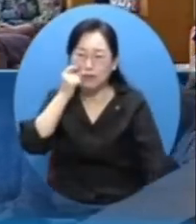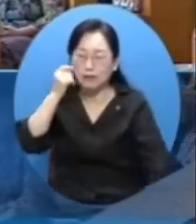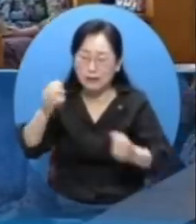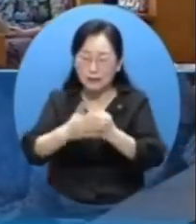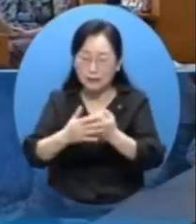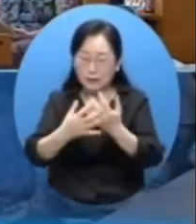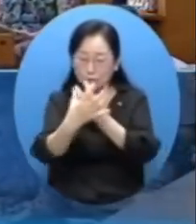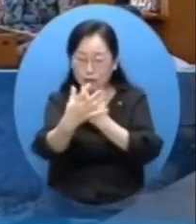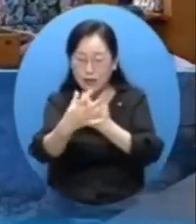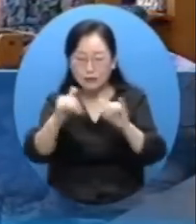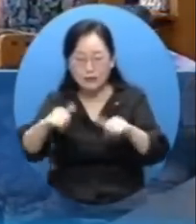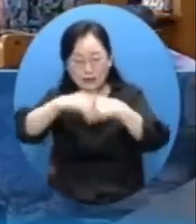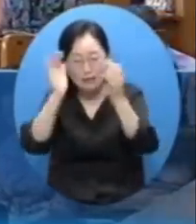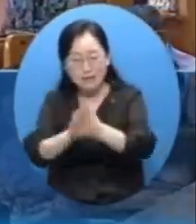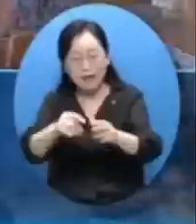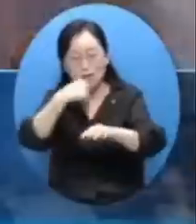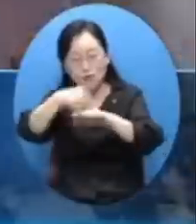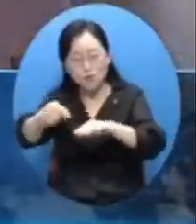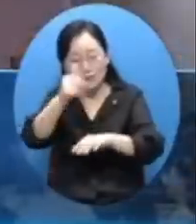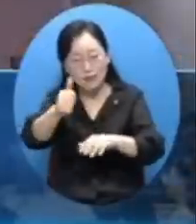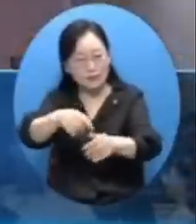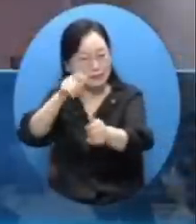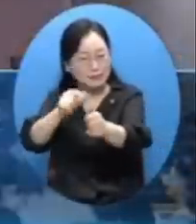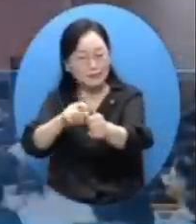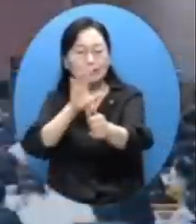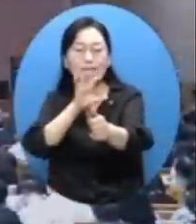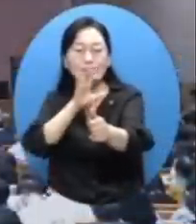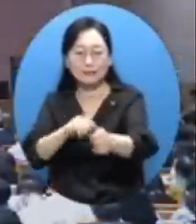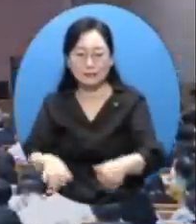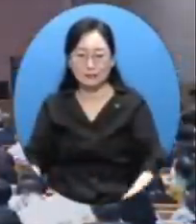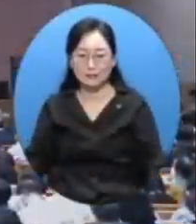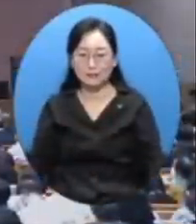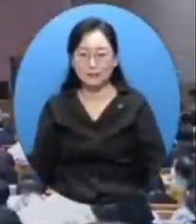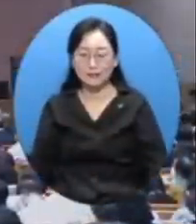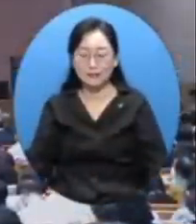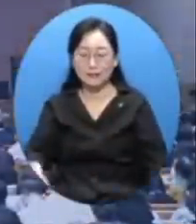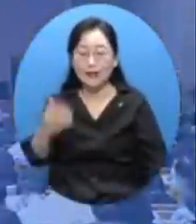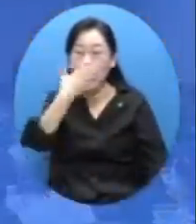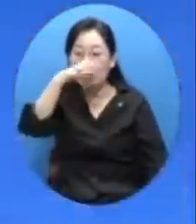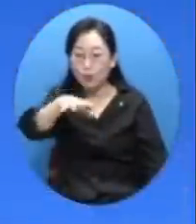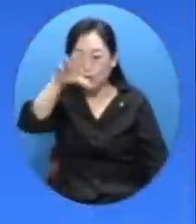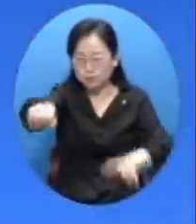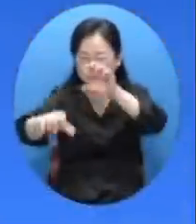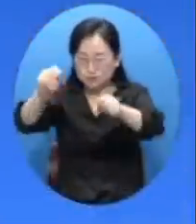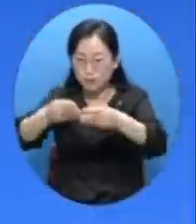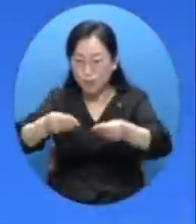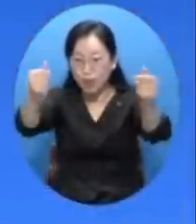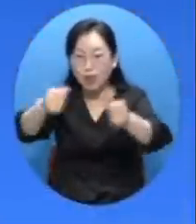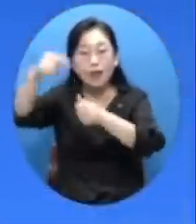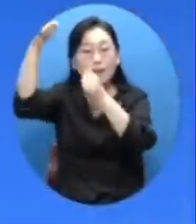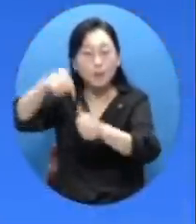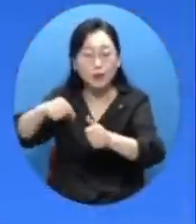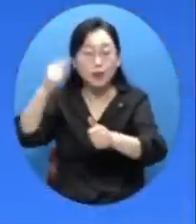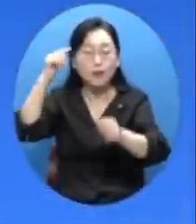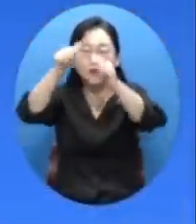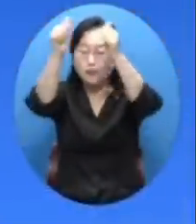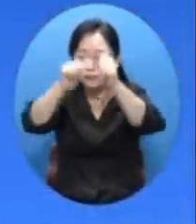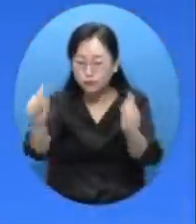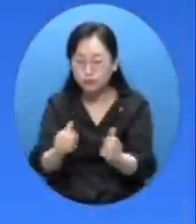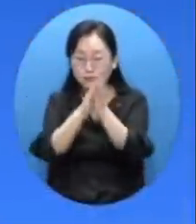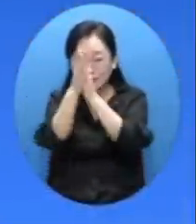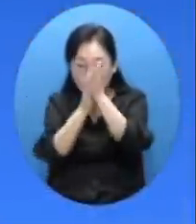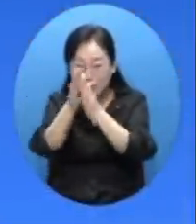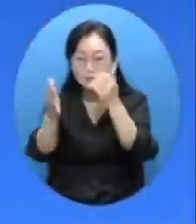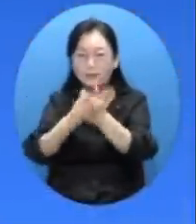다 족장들을 원망하니. 하나님께서 가나안의 모든 족속을 멸하라고 말씀하셨습니다. 왜? 우상을 섬기는 족속들이기